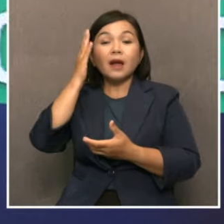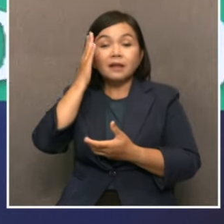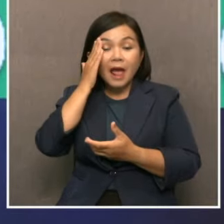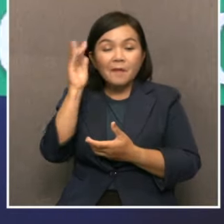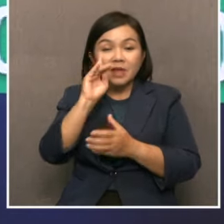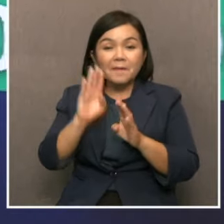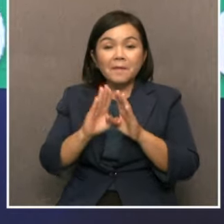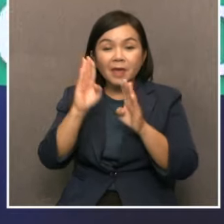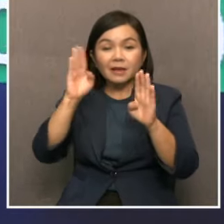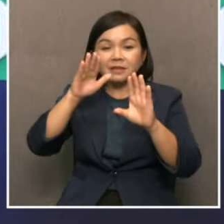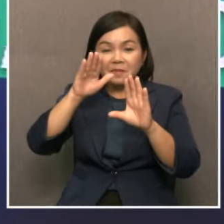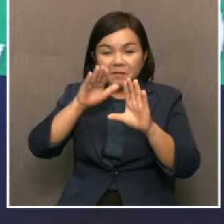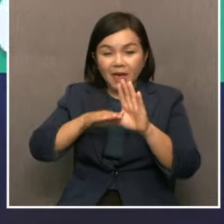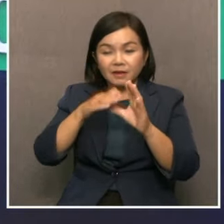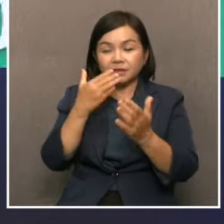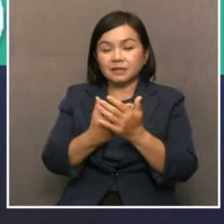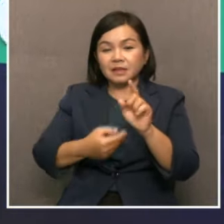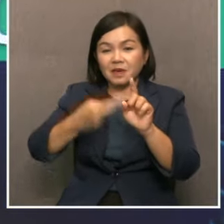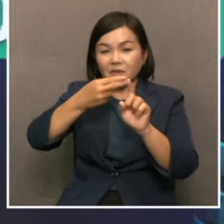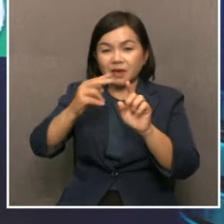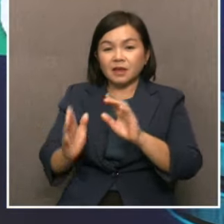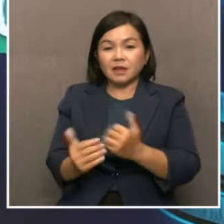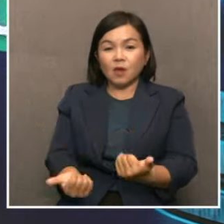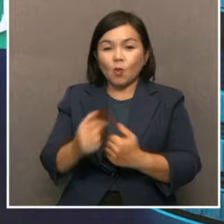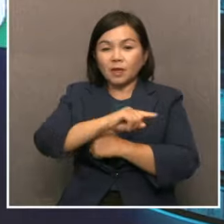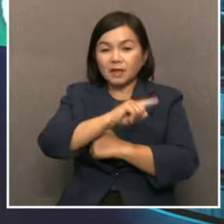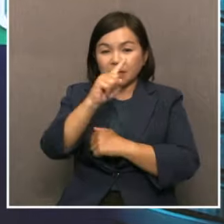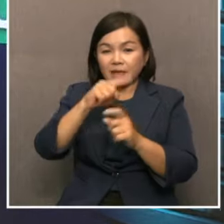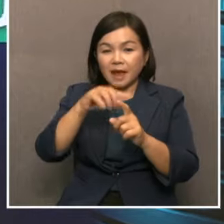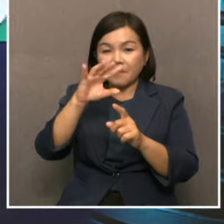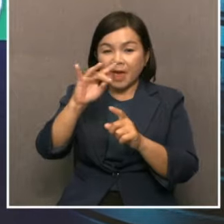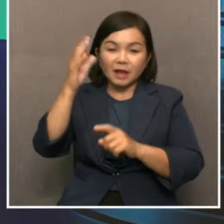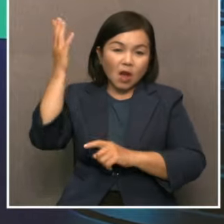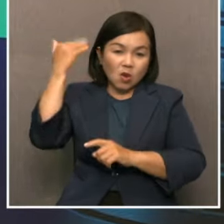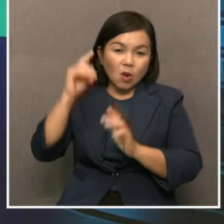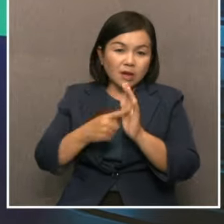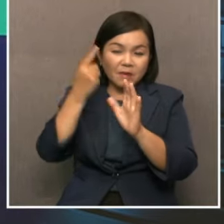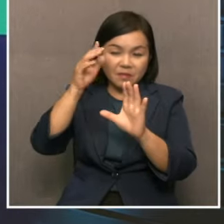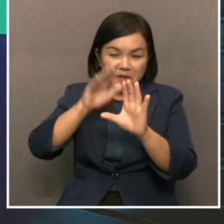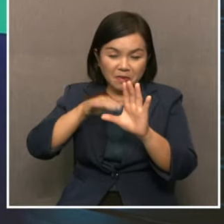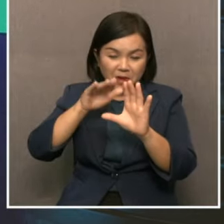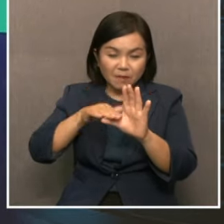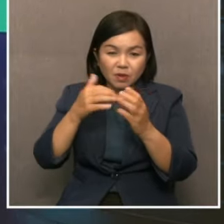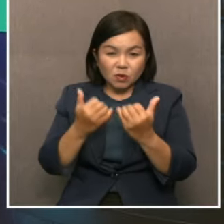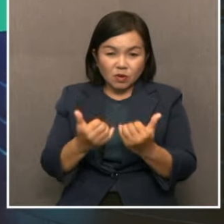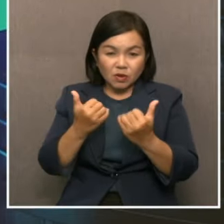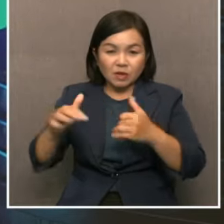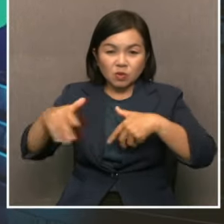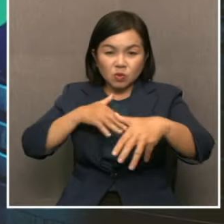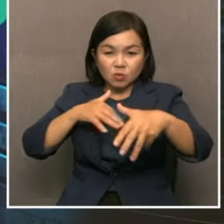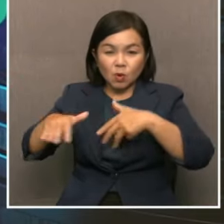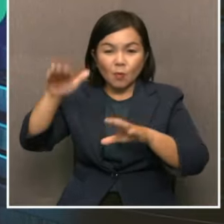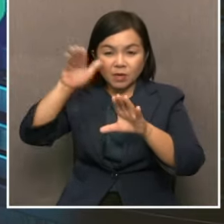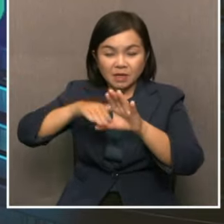ริ่มต้นลงทะเบียนมาตั้งแต่8นาฬิกาของวันที่1สิงหาคมที่ผ่านมาค่ะภาพรวมตอนนี้นะคะประชาชนก็ได้ลงทะเ